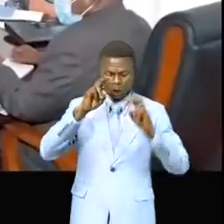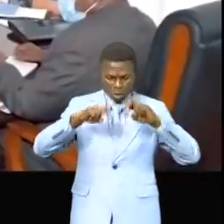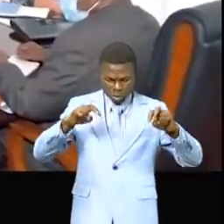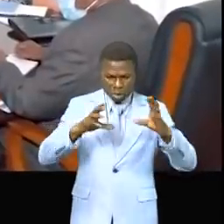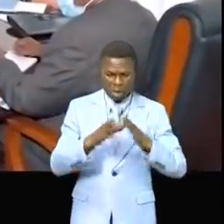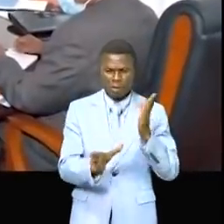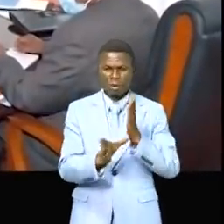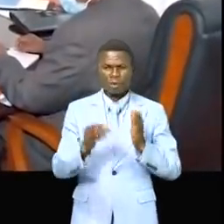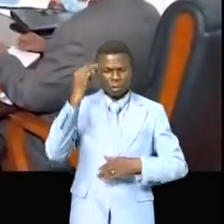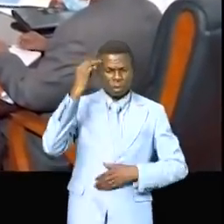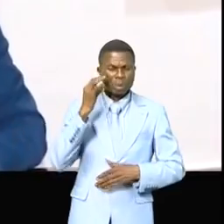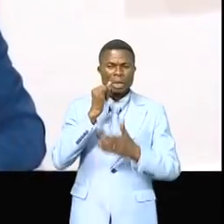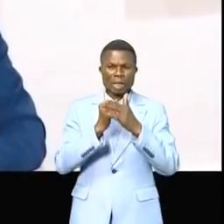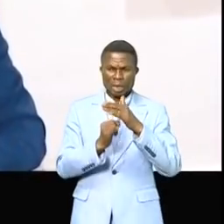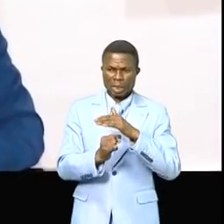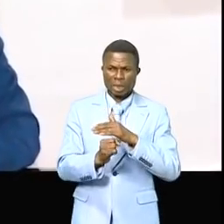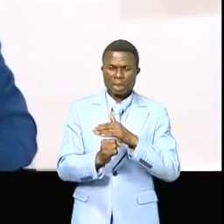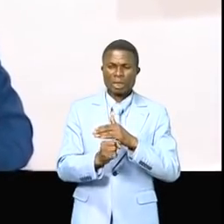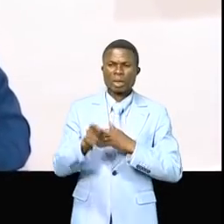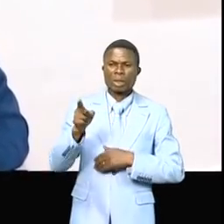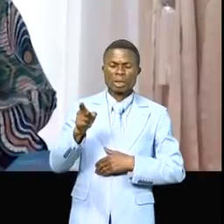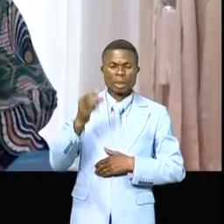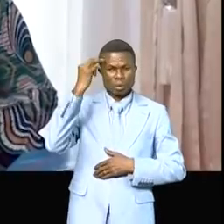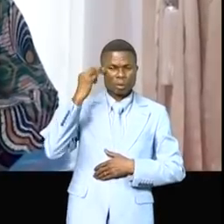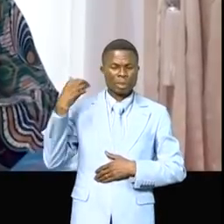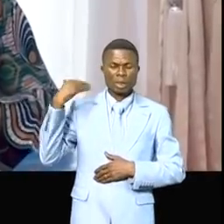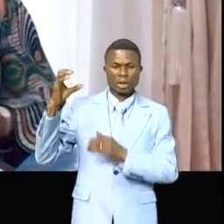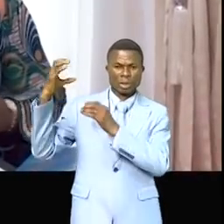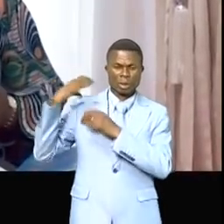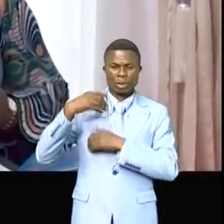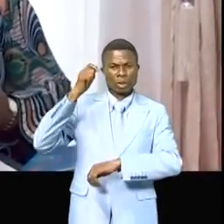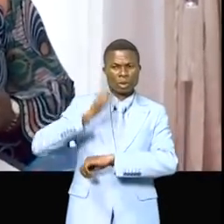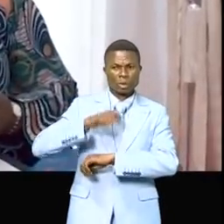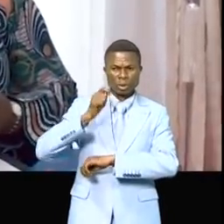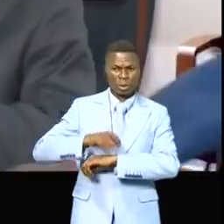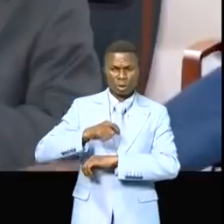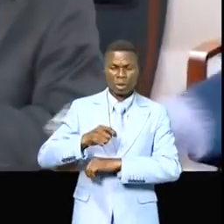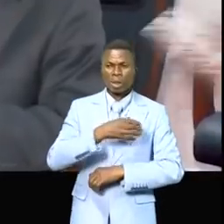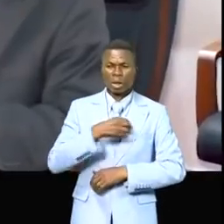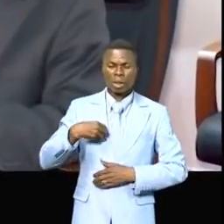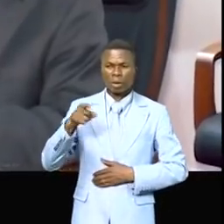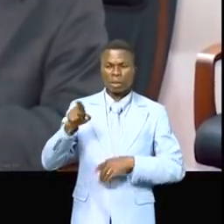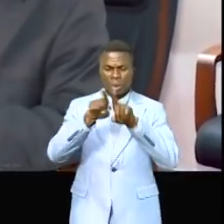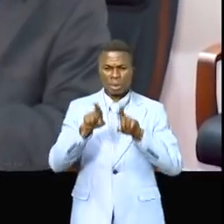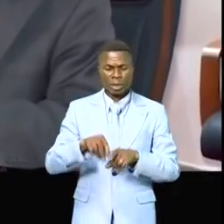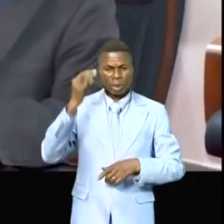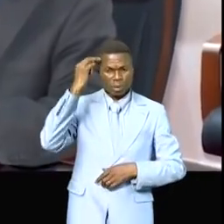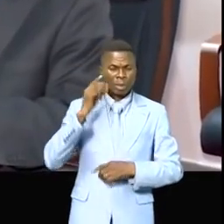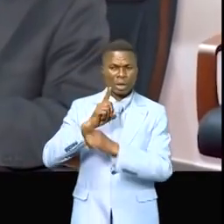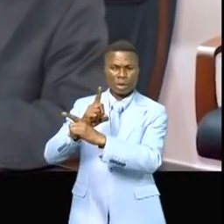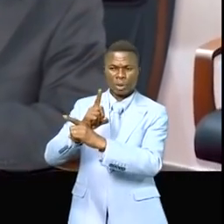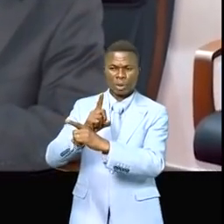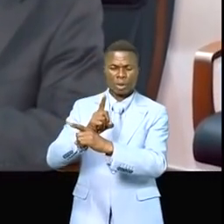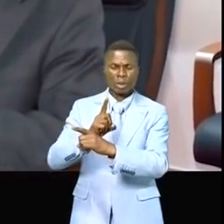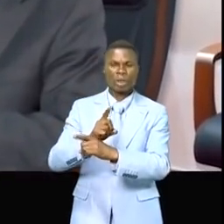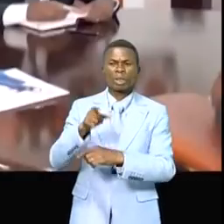ministres, ministre de l'Intérieur Asselo Okito, le ministre d'État en charge de la Justice Rose Mutombo et le ministre de la Défense